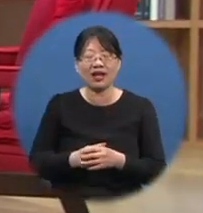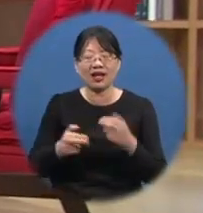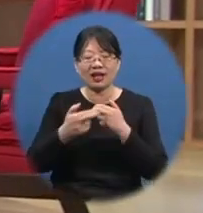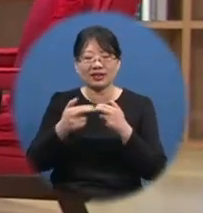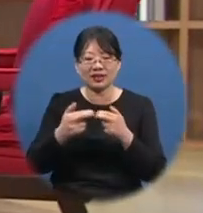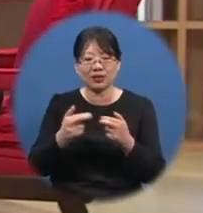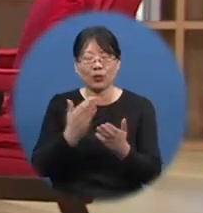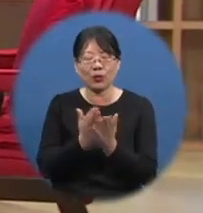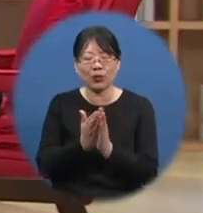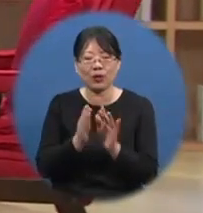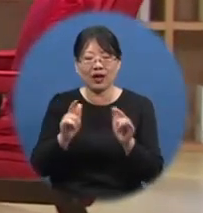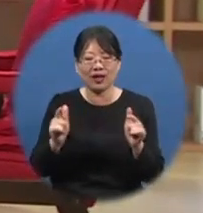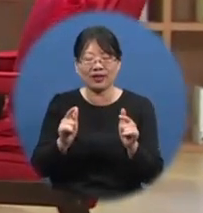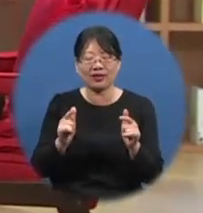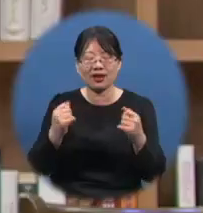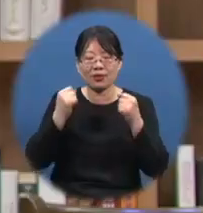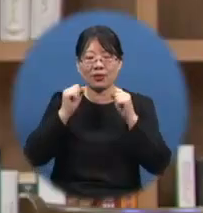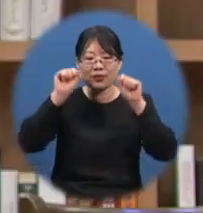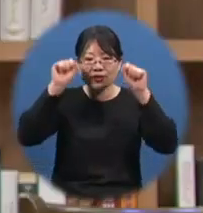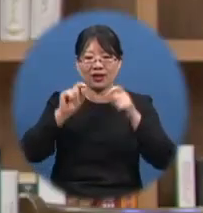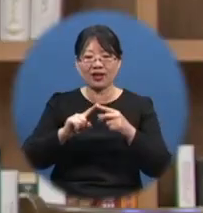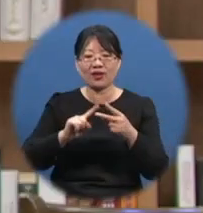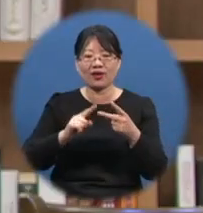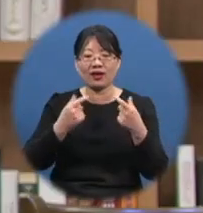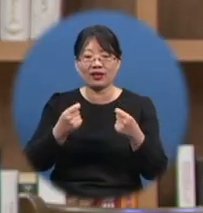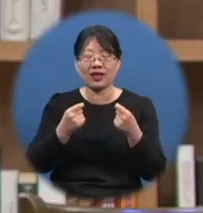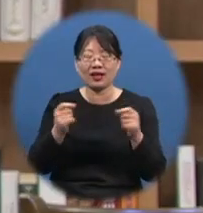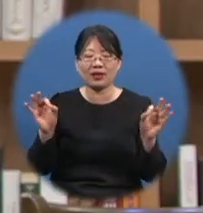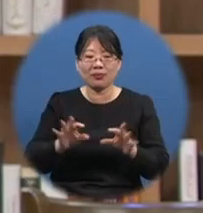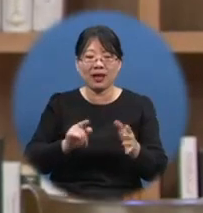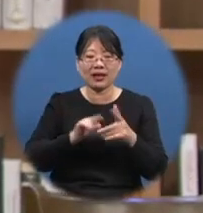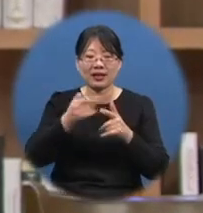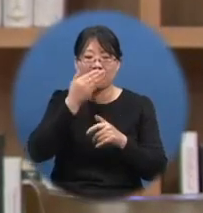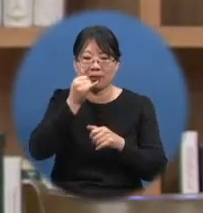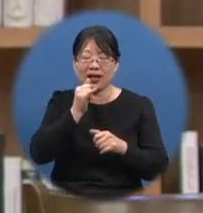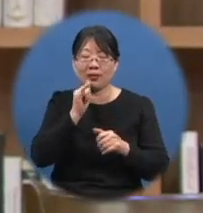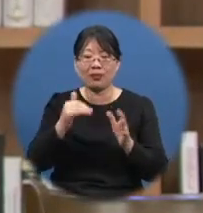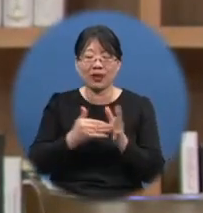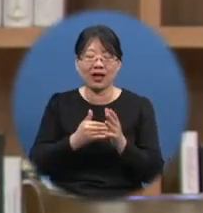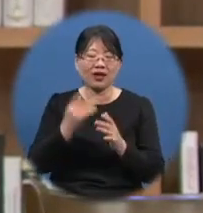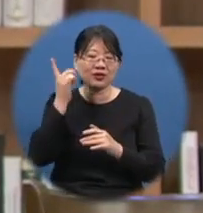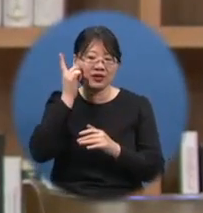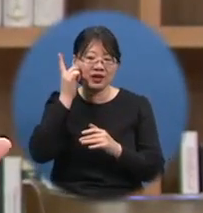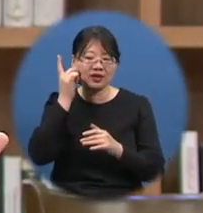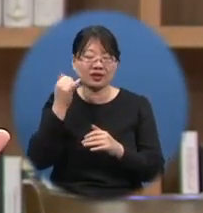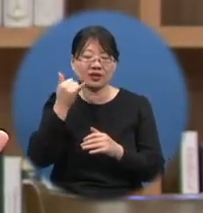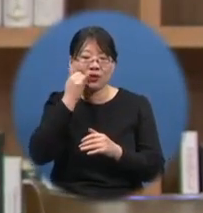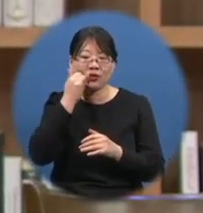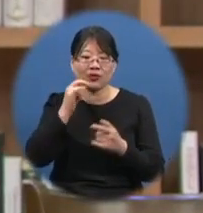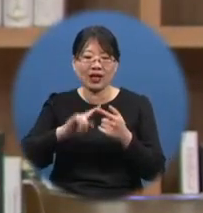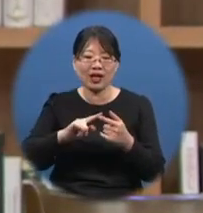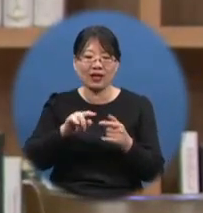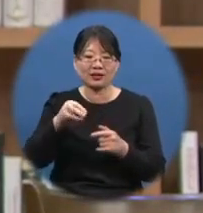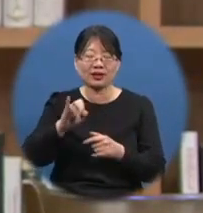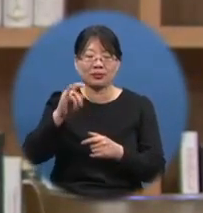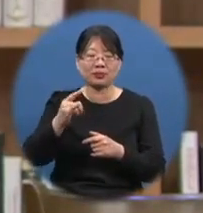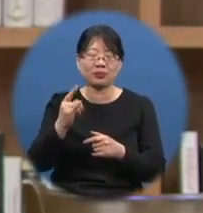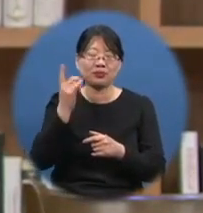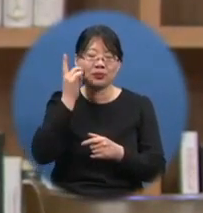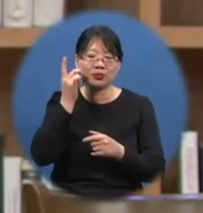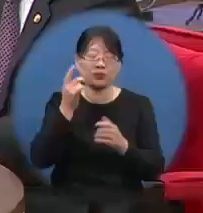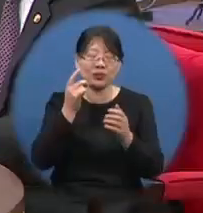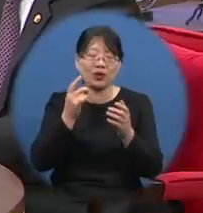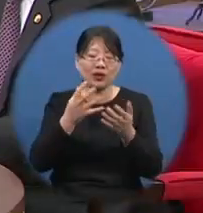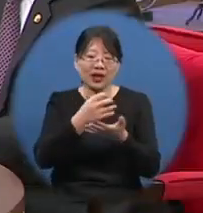의료, 예? 헬스케어라는. 아, 뭐 금방 이해가 됩니다. 그러니까 지금 휴대전화, 스마트폰 가지고 서로 소통하고